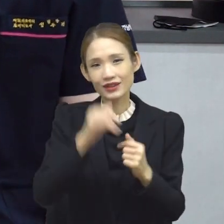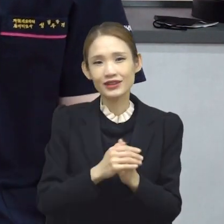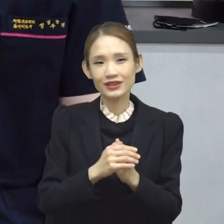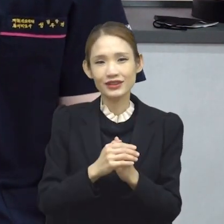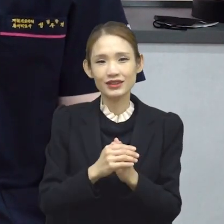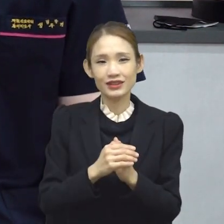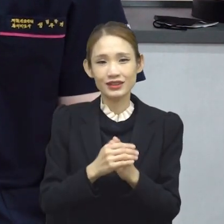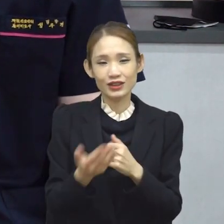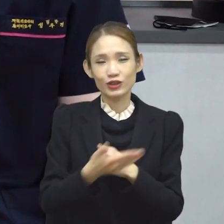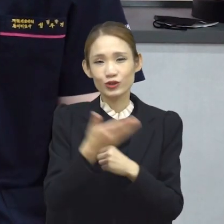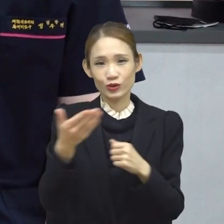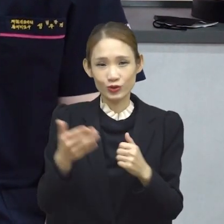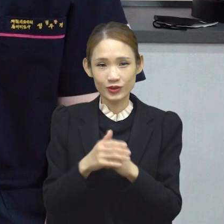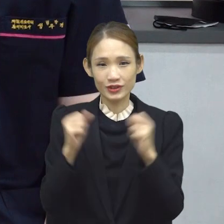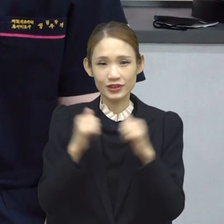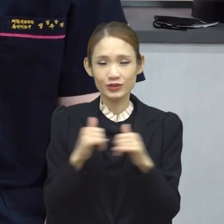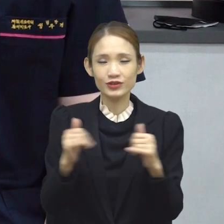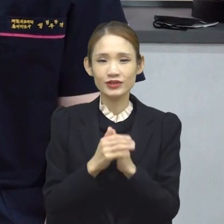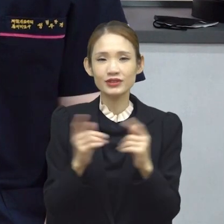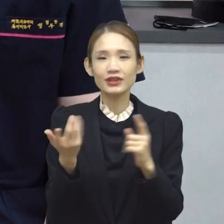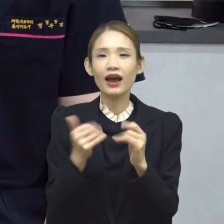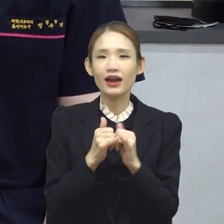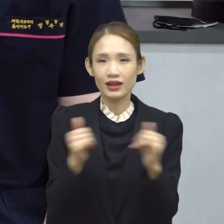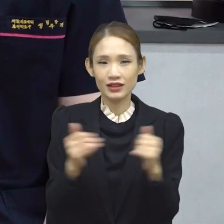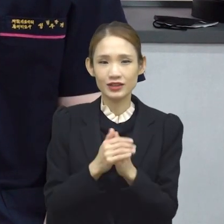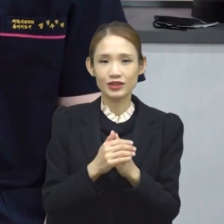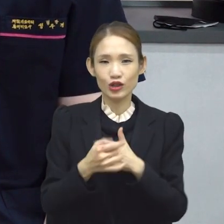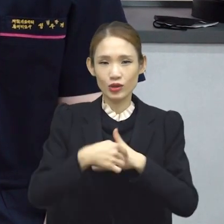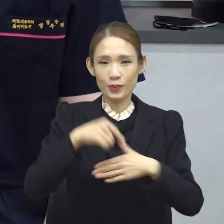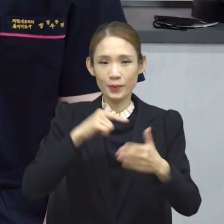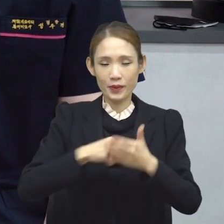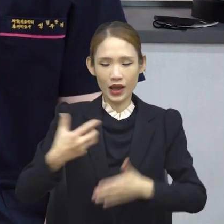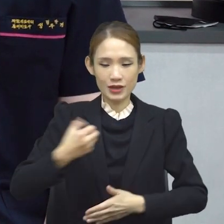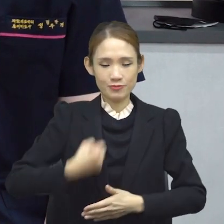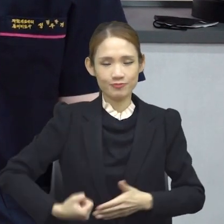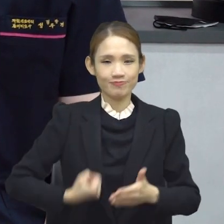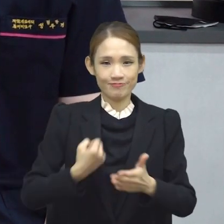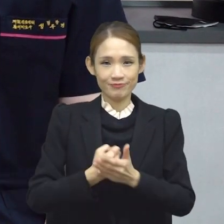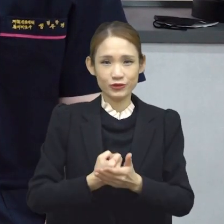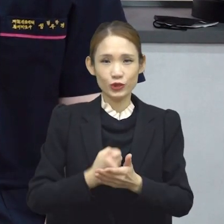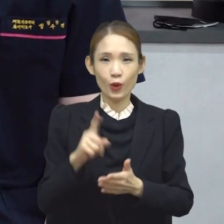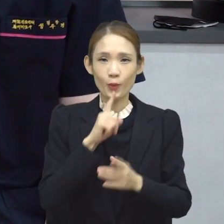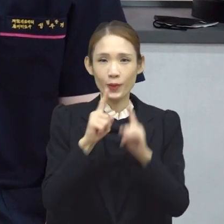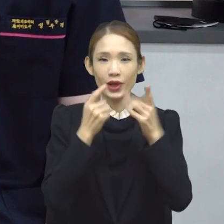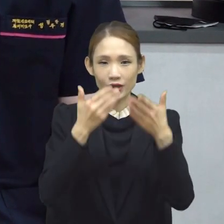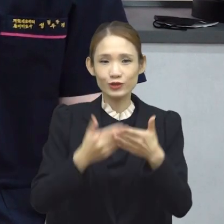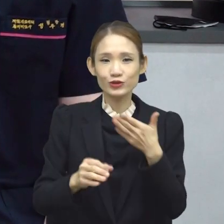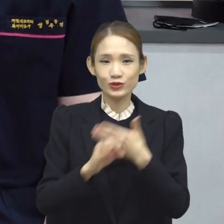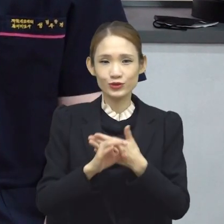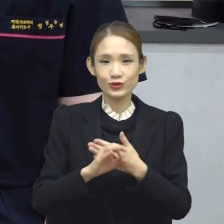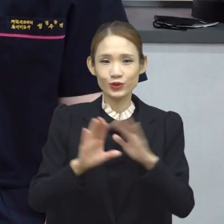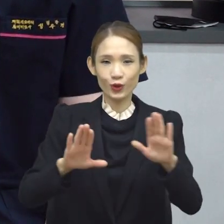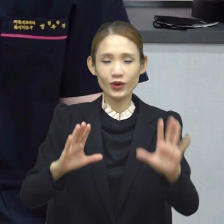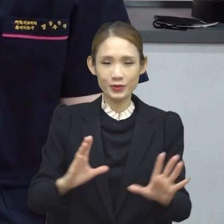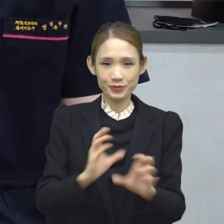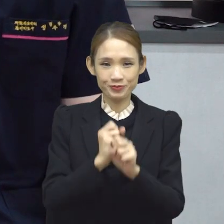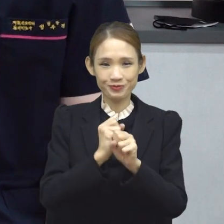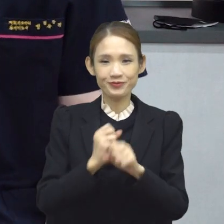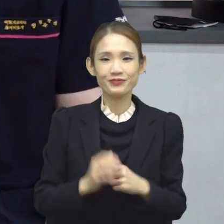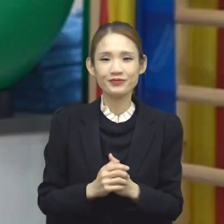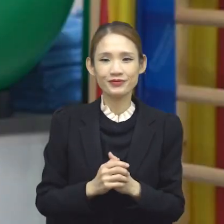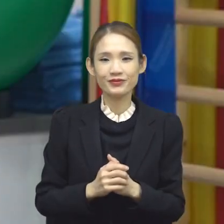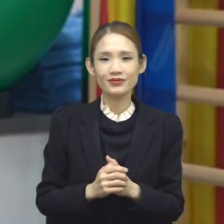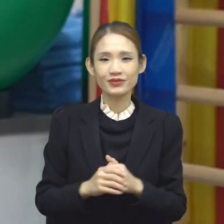계신데 이 계통에 계신 분으로서 그 당사자분들한테 어떤 마음가짐을 하면 좋겠는지 말씀 한번 주시면 오늘 예쁜 마무리 될 것